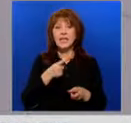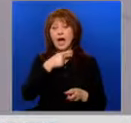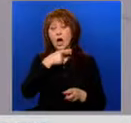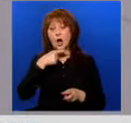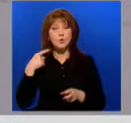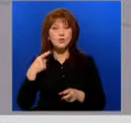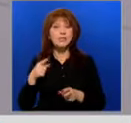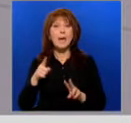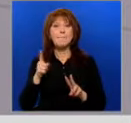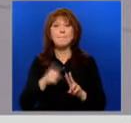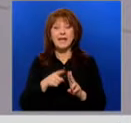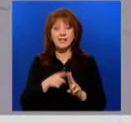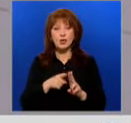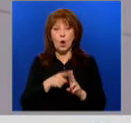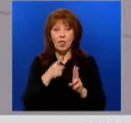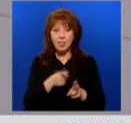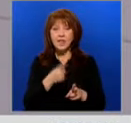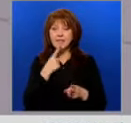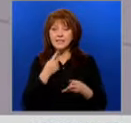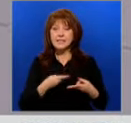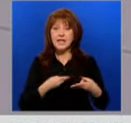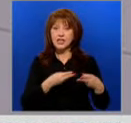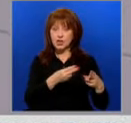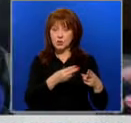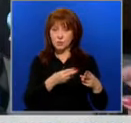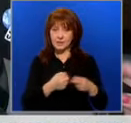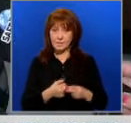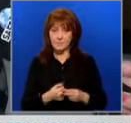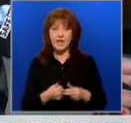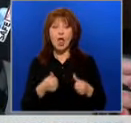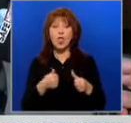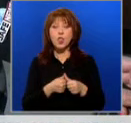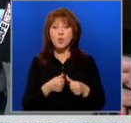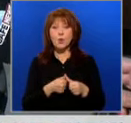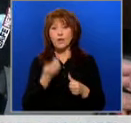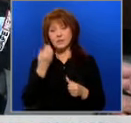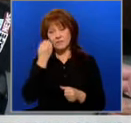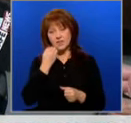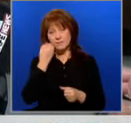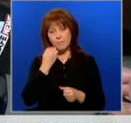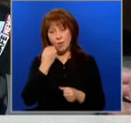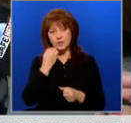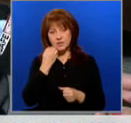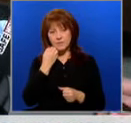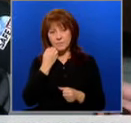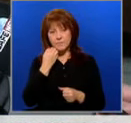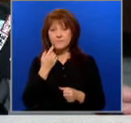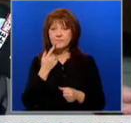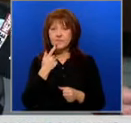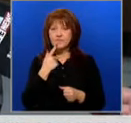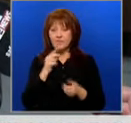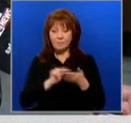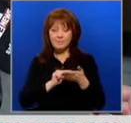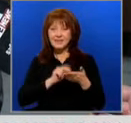Урал у нас и за износа на готови продукти от бургаската рафинерия. Лукойл се възползва от пробойна в текста